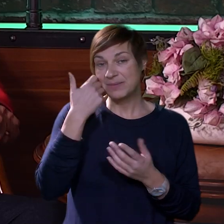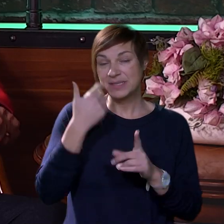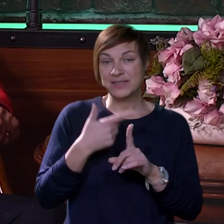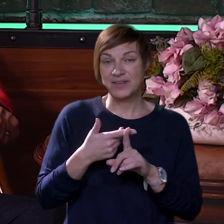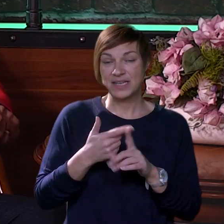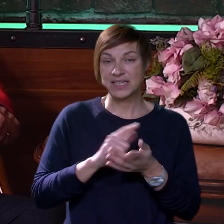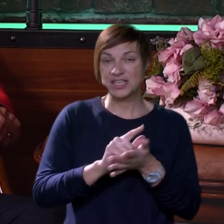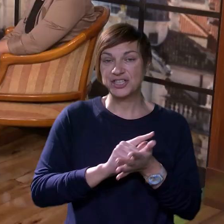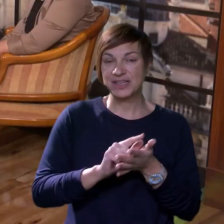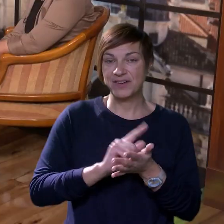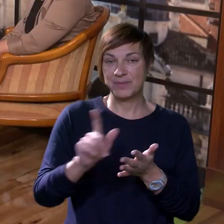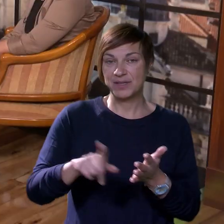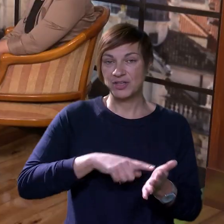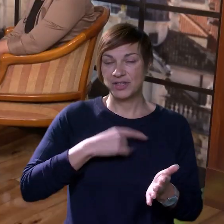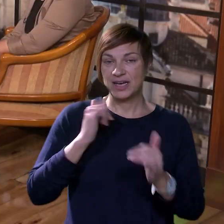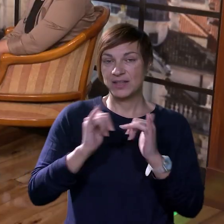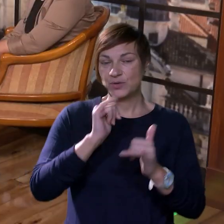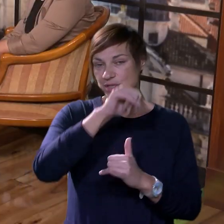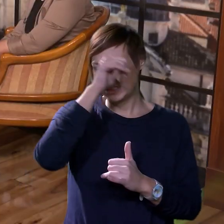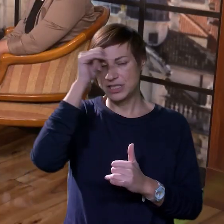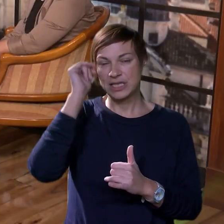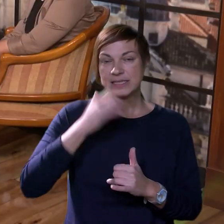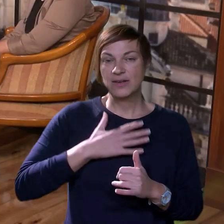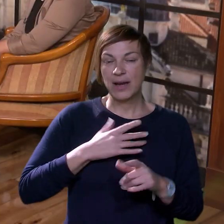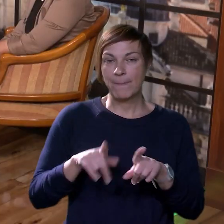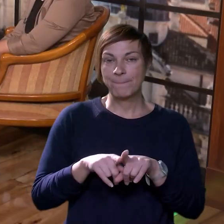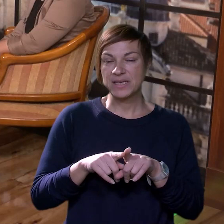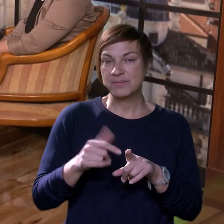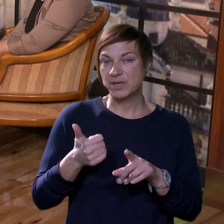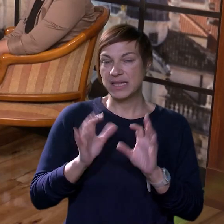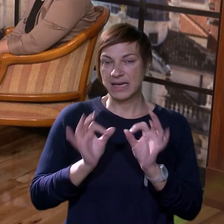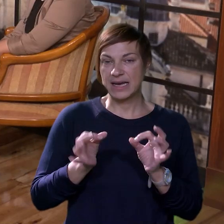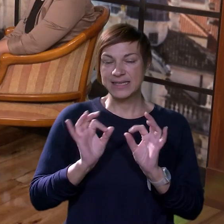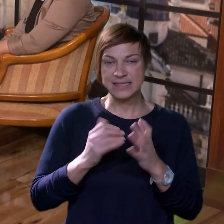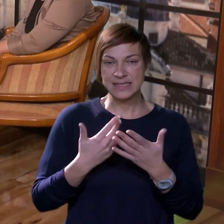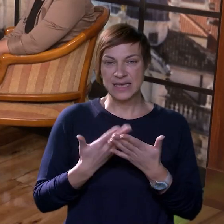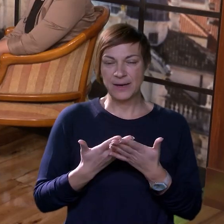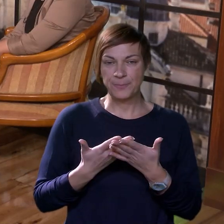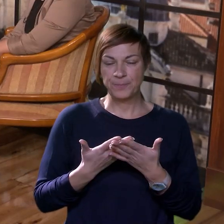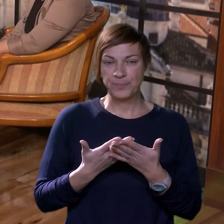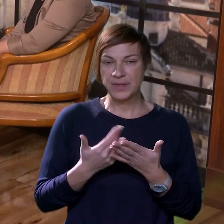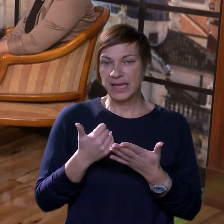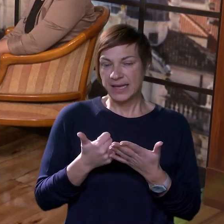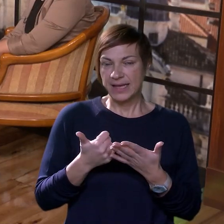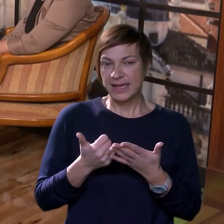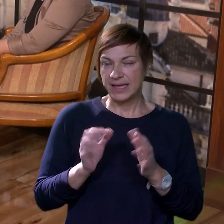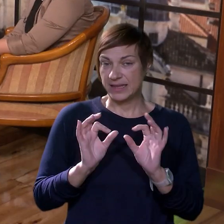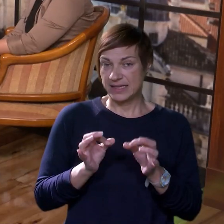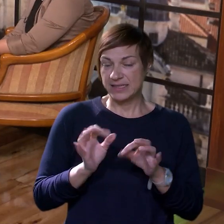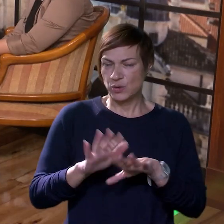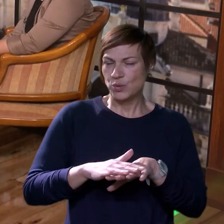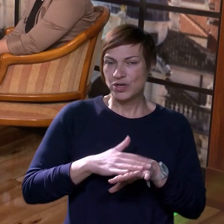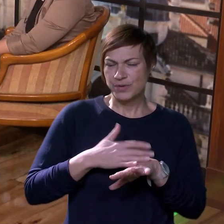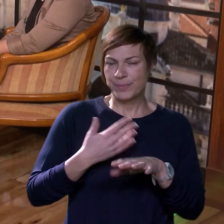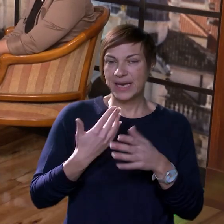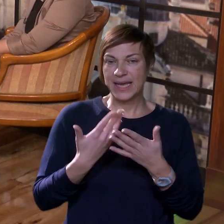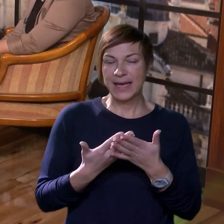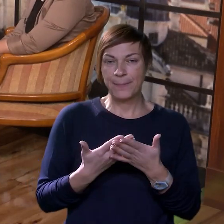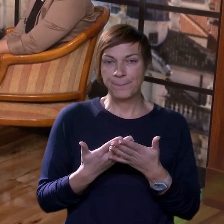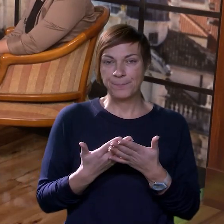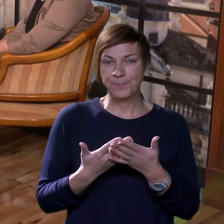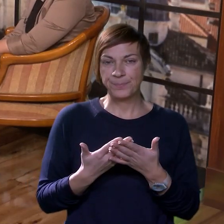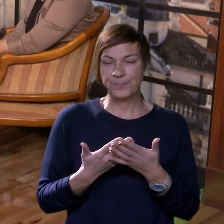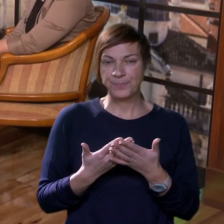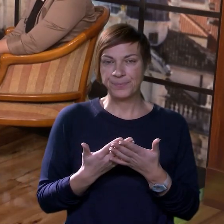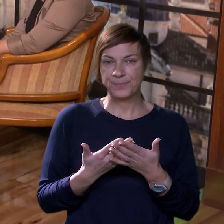Crveni križ za to vrijeme dok traje turistička sezona, mi smo isto jedna garancija sigurnosti, jedna garancija brige.